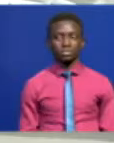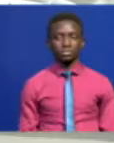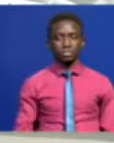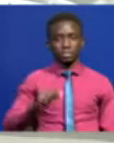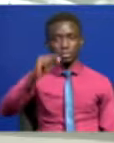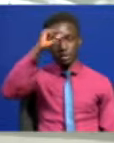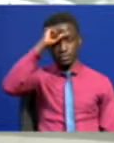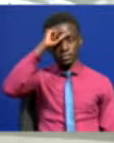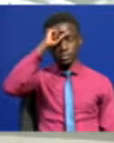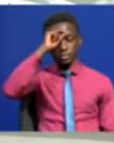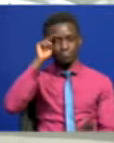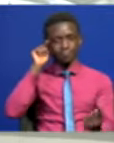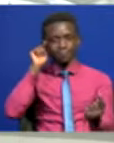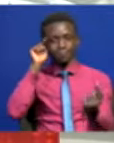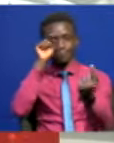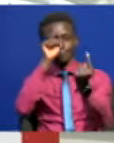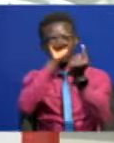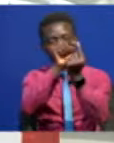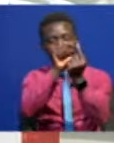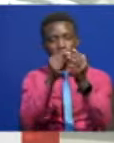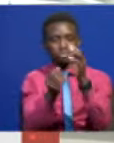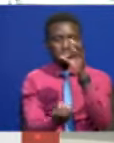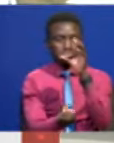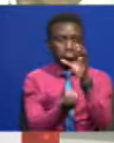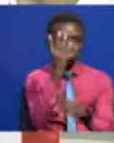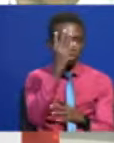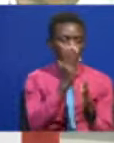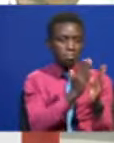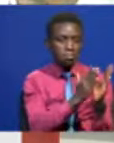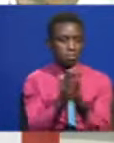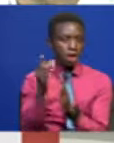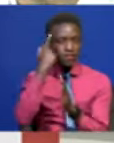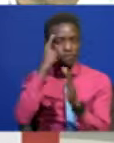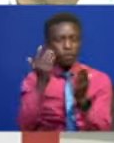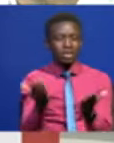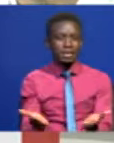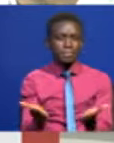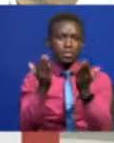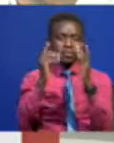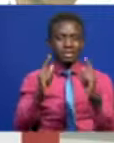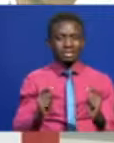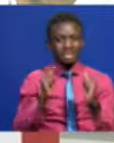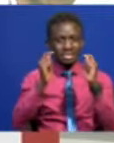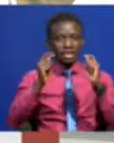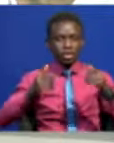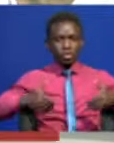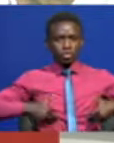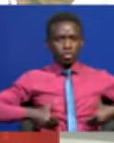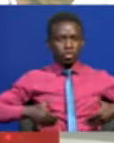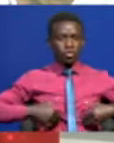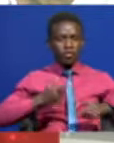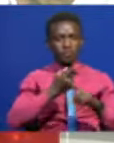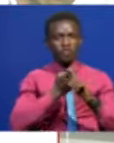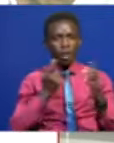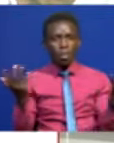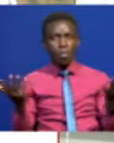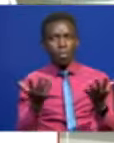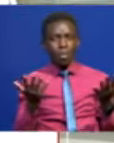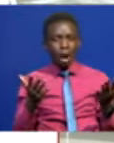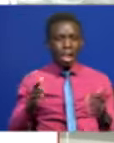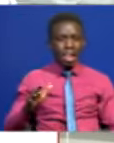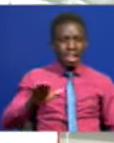Serikali inalenga kuzindua miradi ya kutambua na kukuza vipaji miongoni mwa vijana kuanzia ngazi za chini. Mkurugenzi wa masuala ya